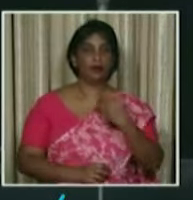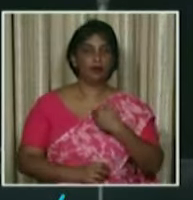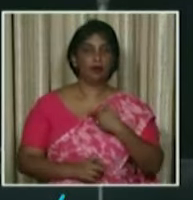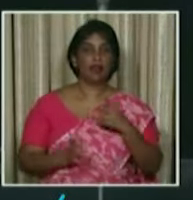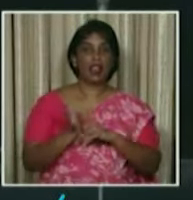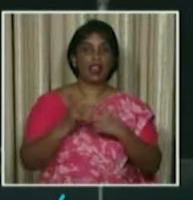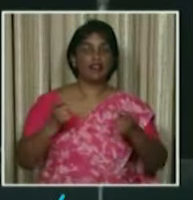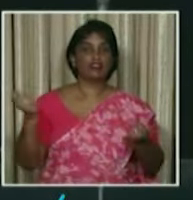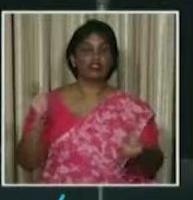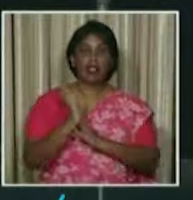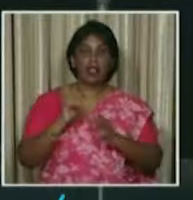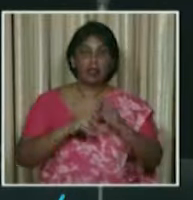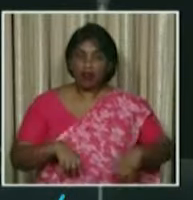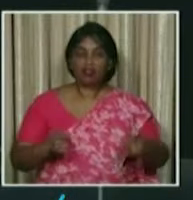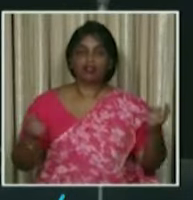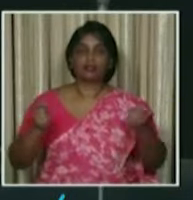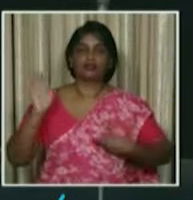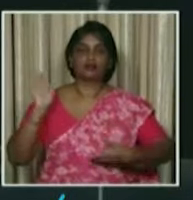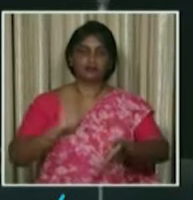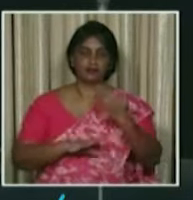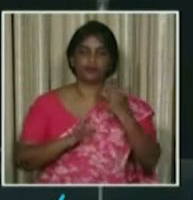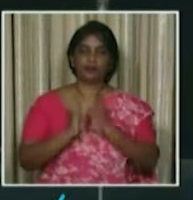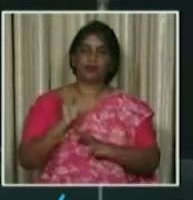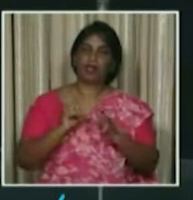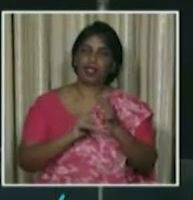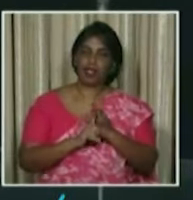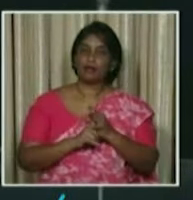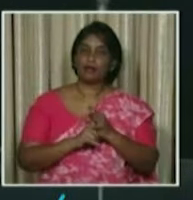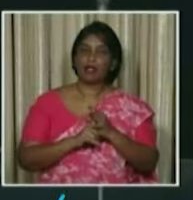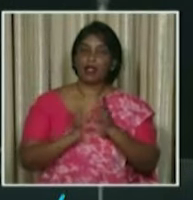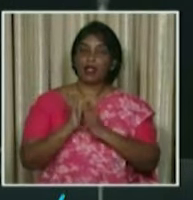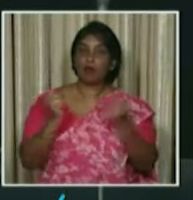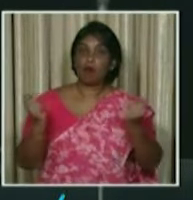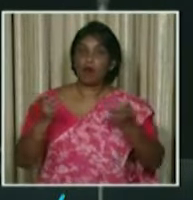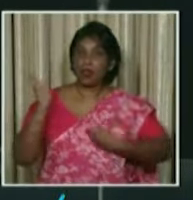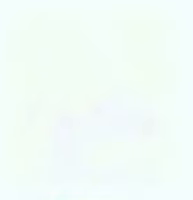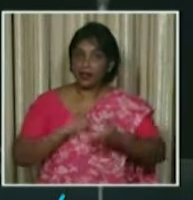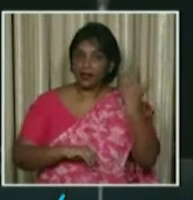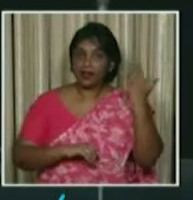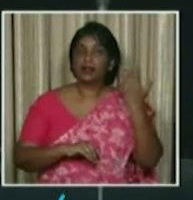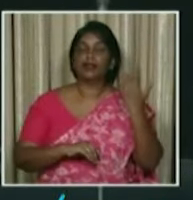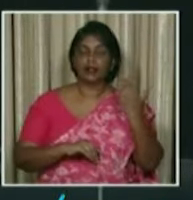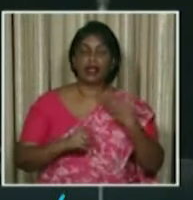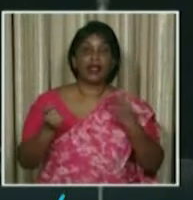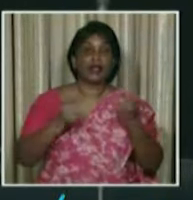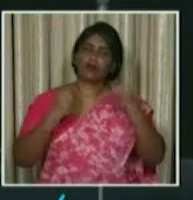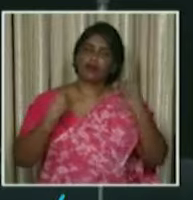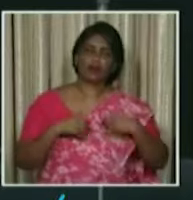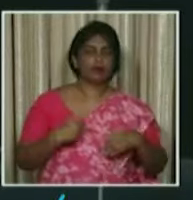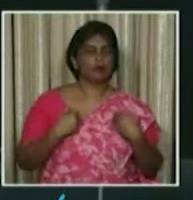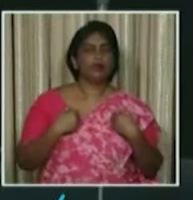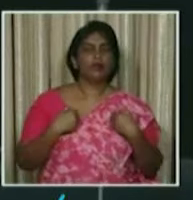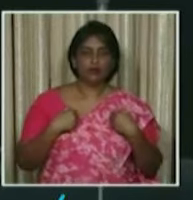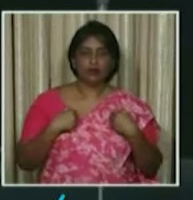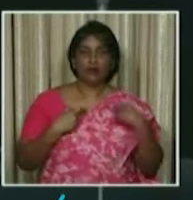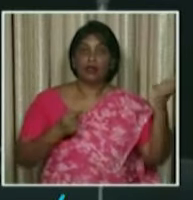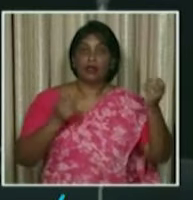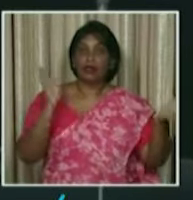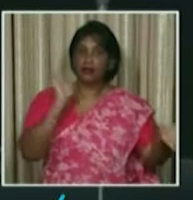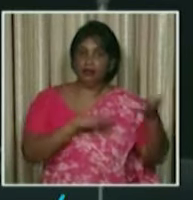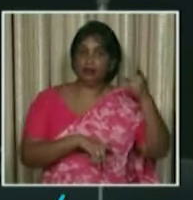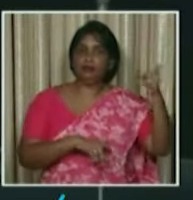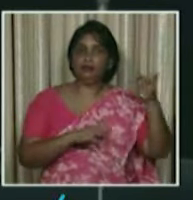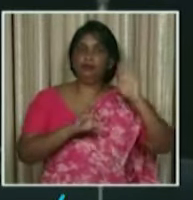ගියේ ඇමතිකම නැති වුණාමලු. ඇමතිකම නැති උනේ පොලේ ගියේ හින්දා. ඇයි මං කඩේ ගියේ නැහැ? ඒගොල්ල කඩේ ගියේ හින්දා